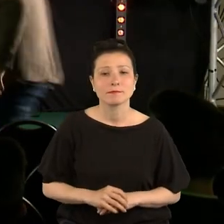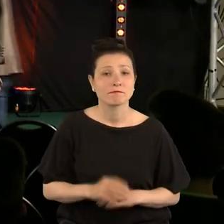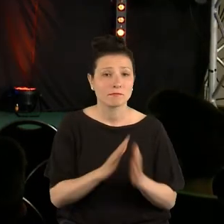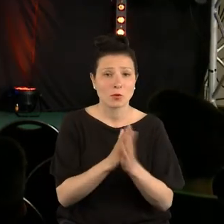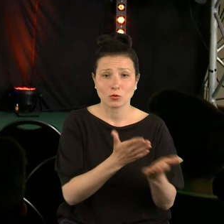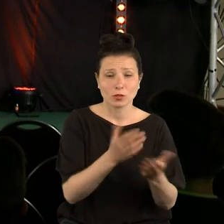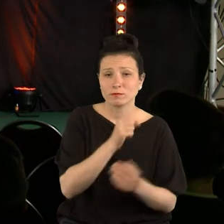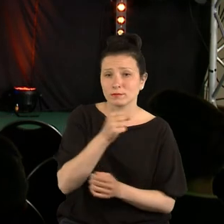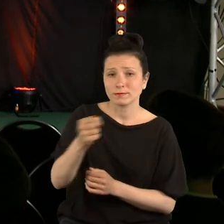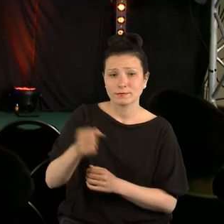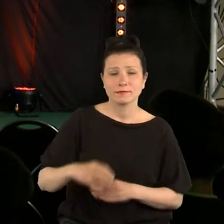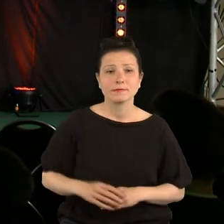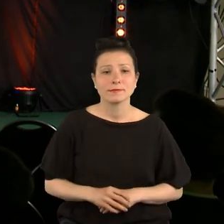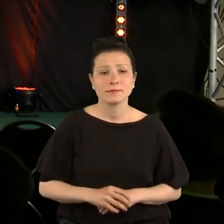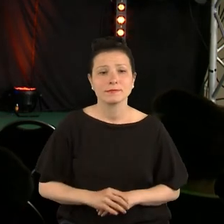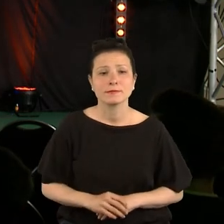Jakby...